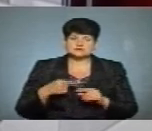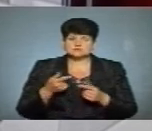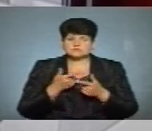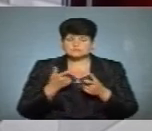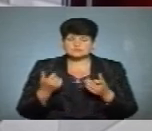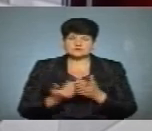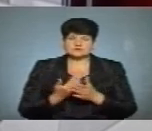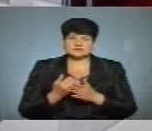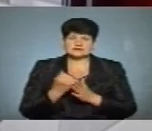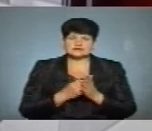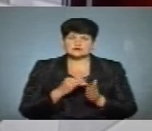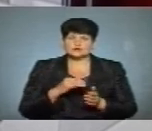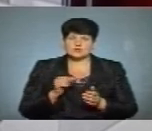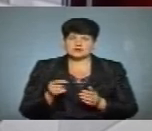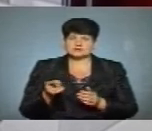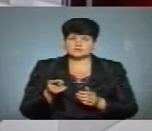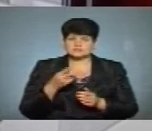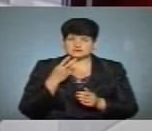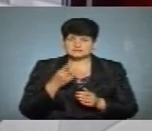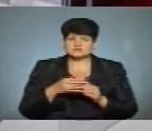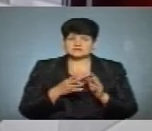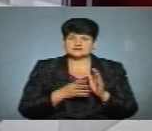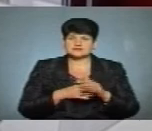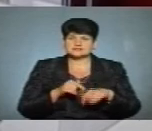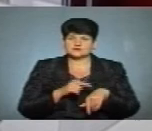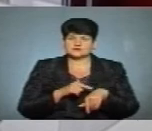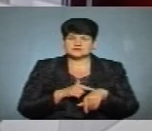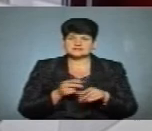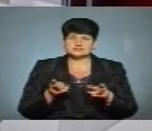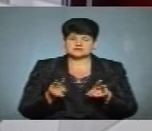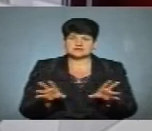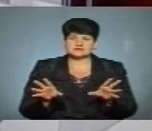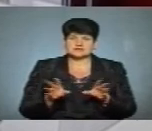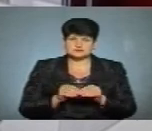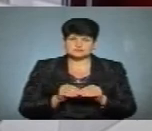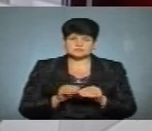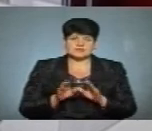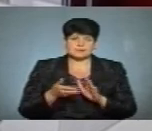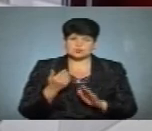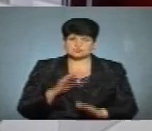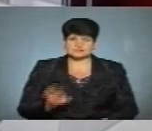оновлення на телеканалі «ЮА Тернопіль». Дивіться у 19-й годині і залишайтеся з нами, щоб не пропустити.